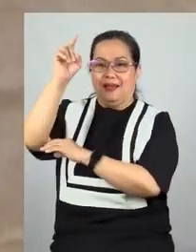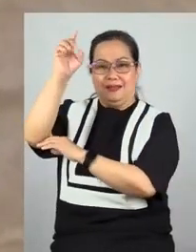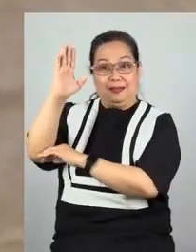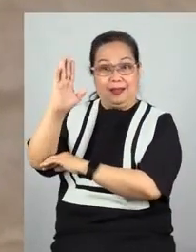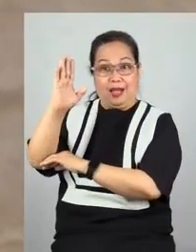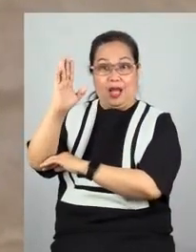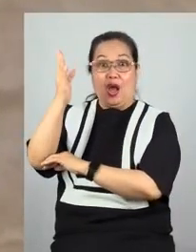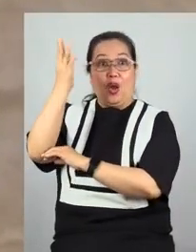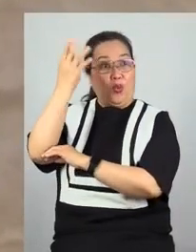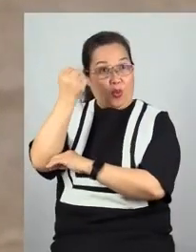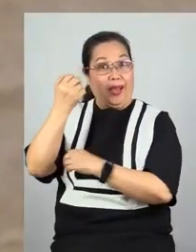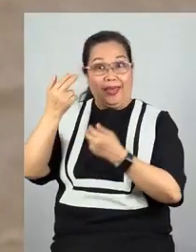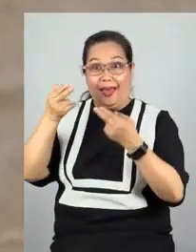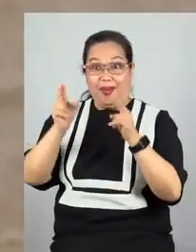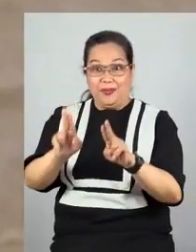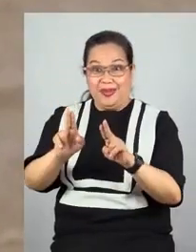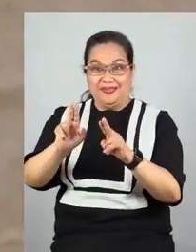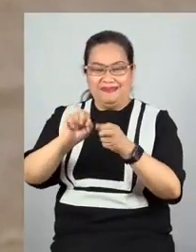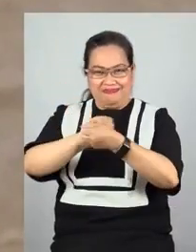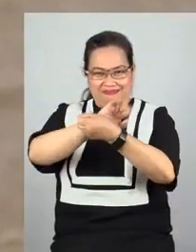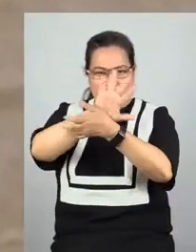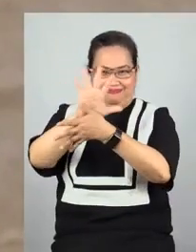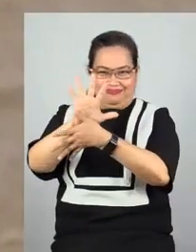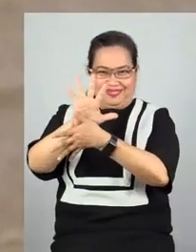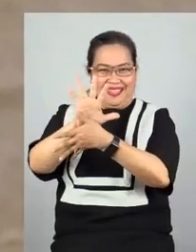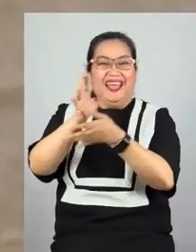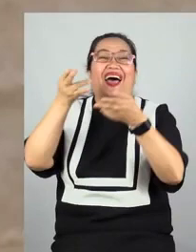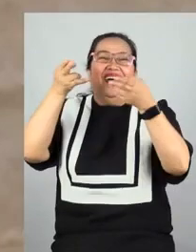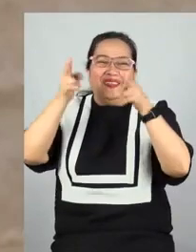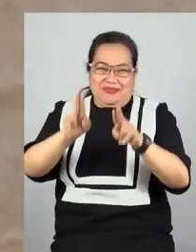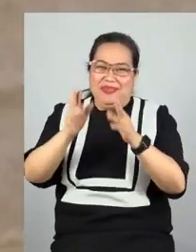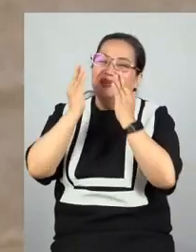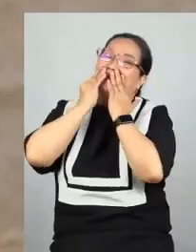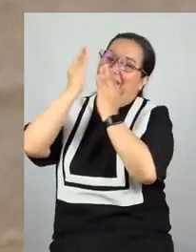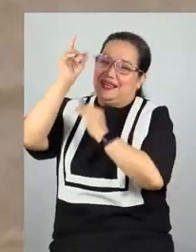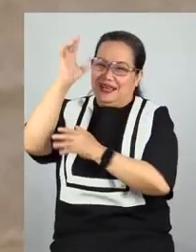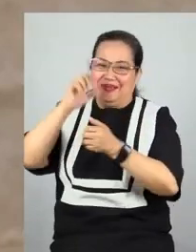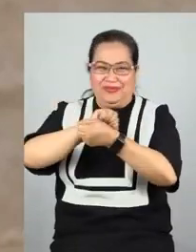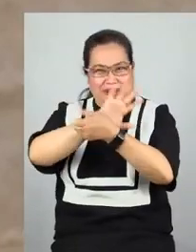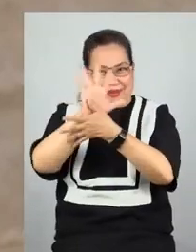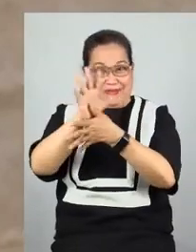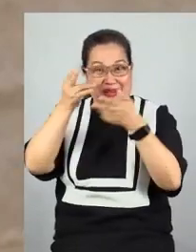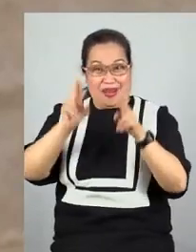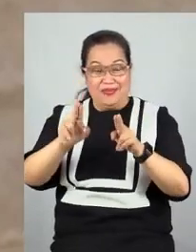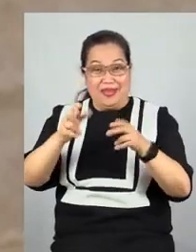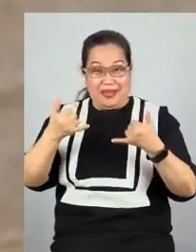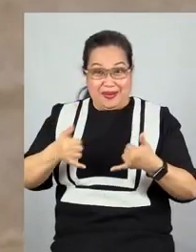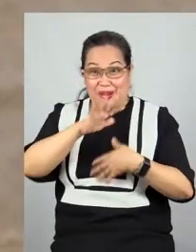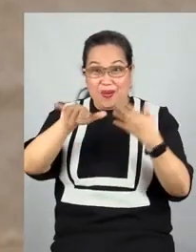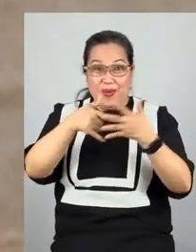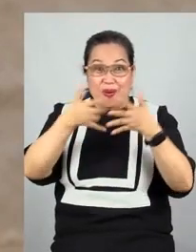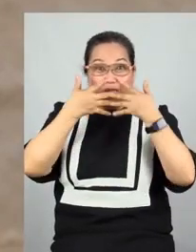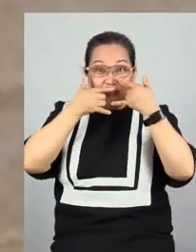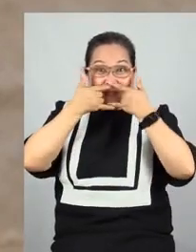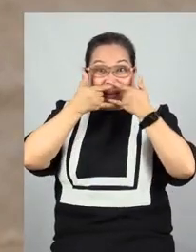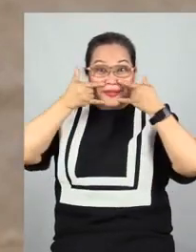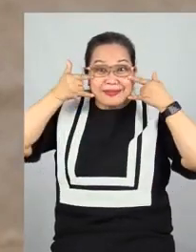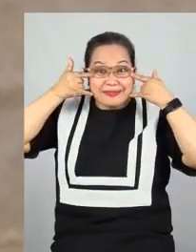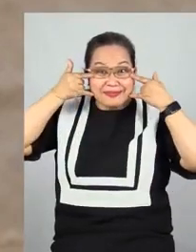ang pandemyang ito. Dahil ngayon po, nakamask po lahat, hindi po ba?